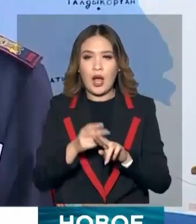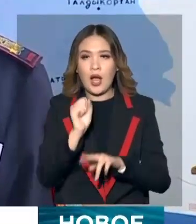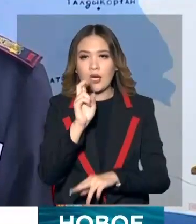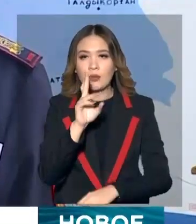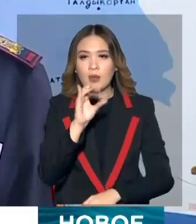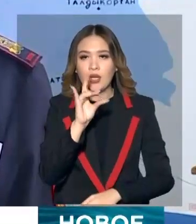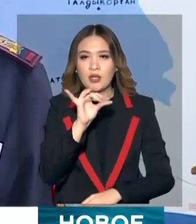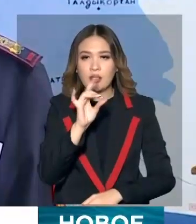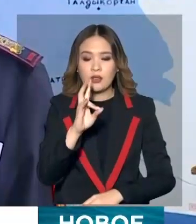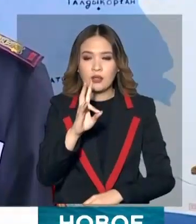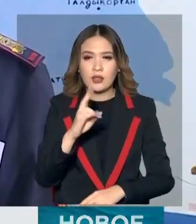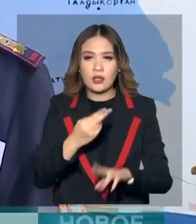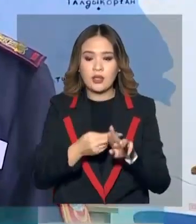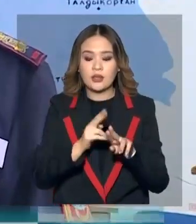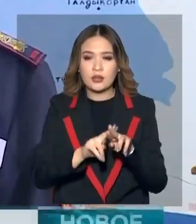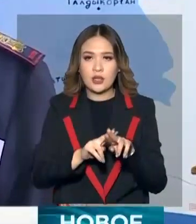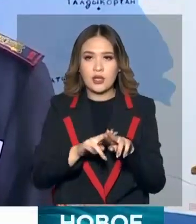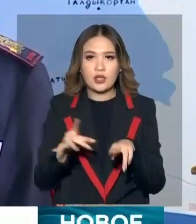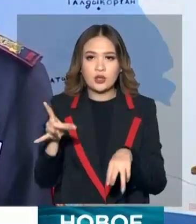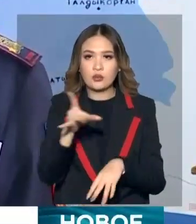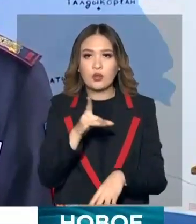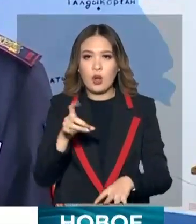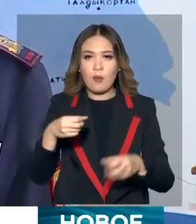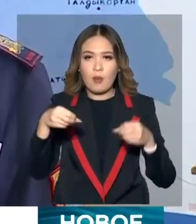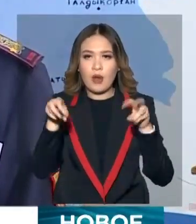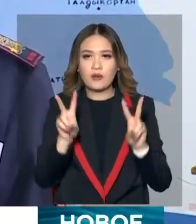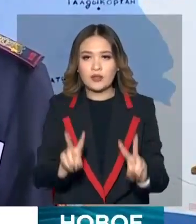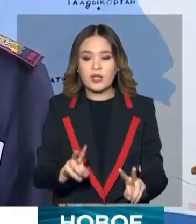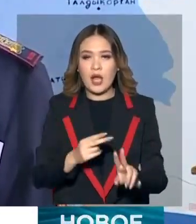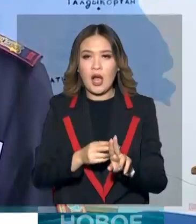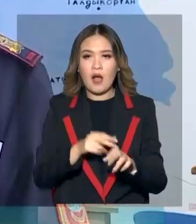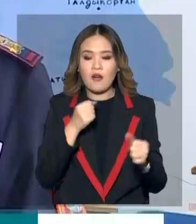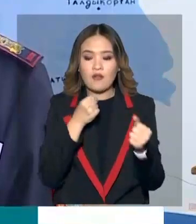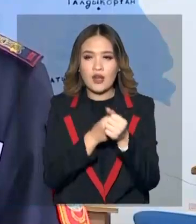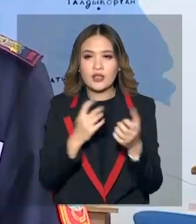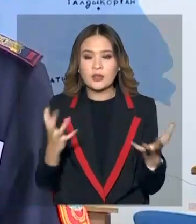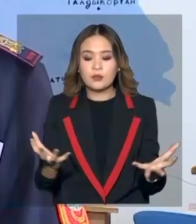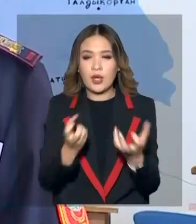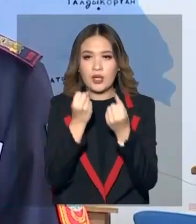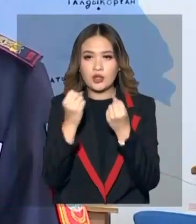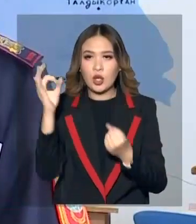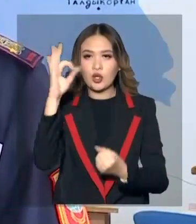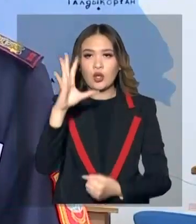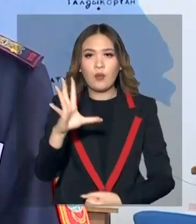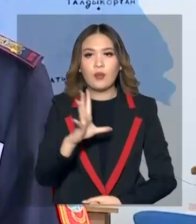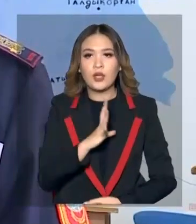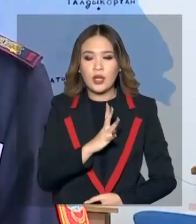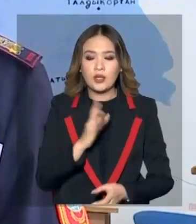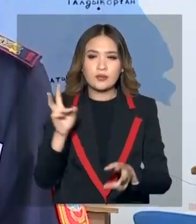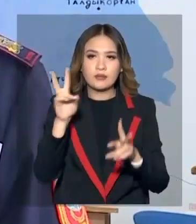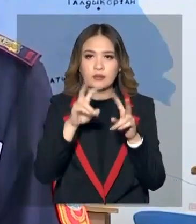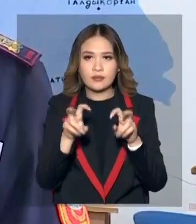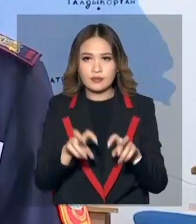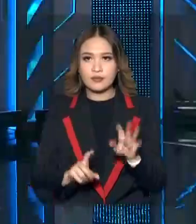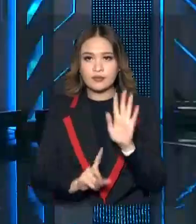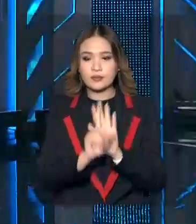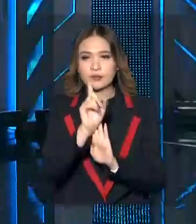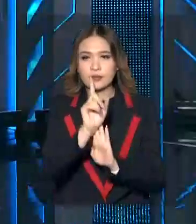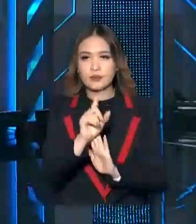то Республиканского центрального штаба профессиональных военизированных аварийно-спасательных служб проводятся восстановительные работы.